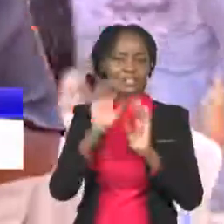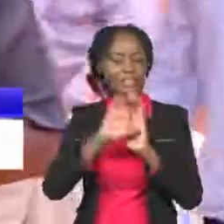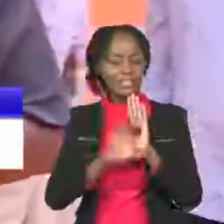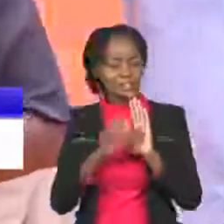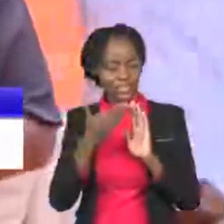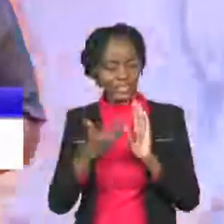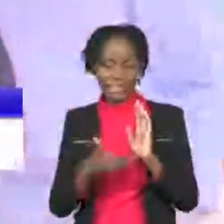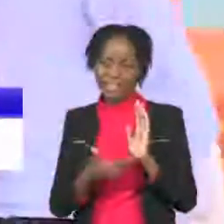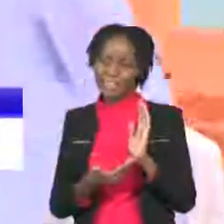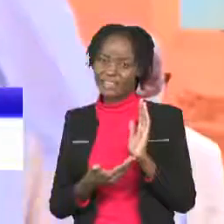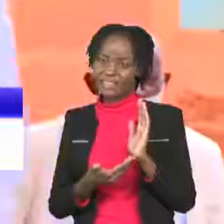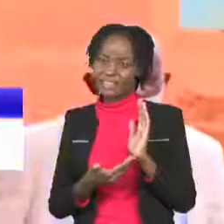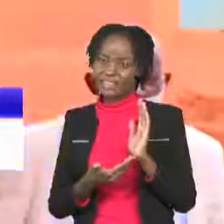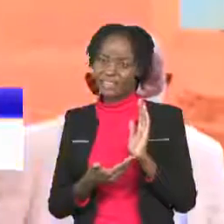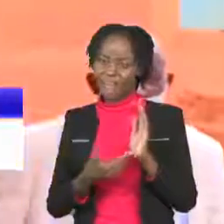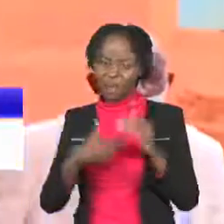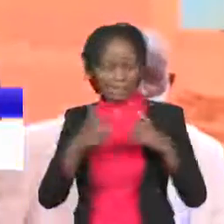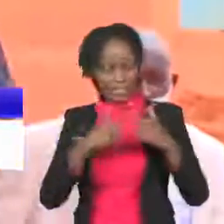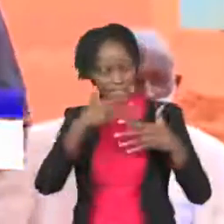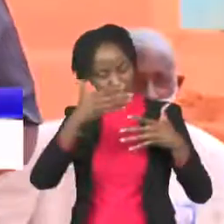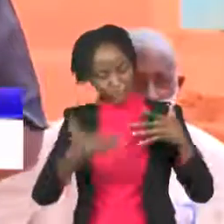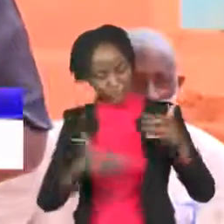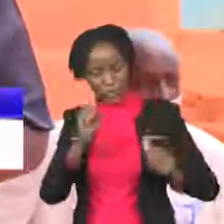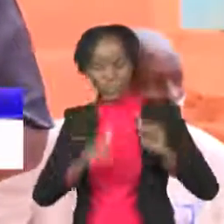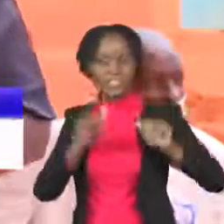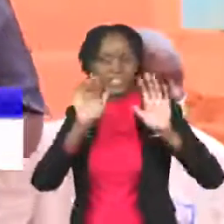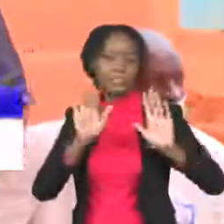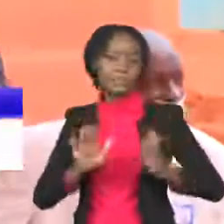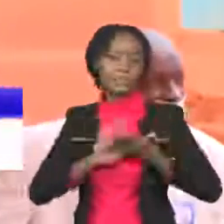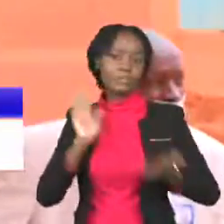gani inapaswa kufanyika mbele ya gani?